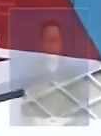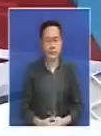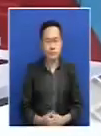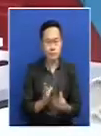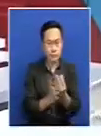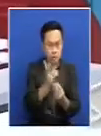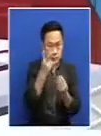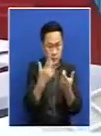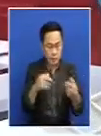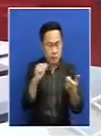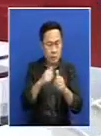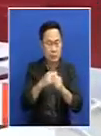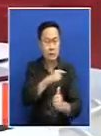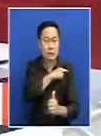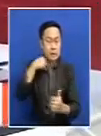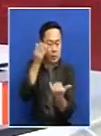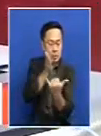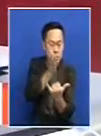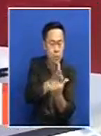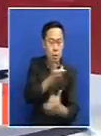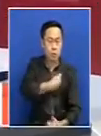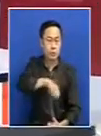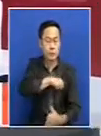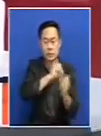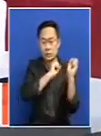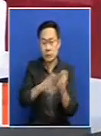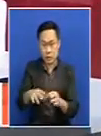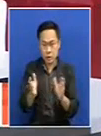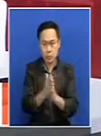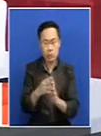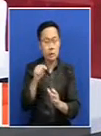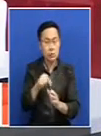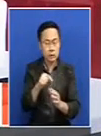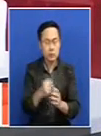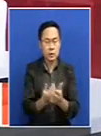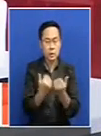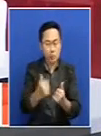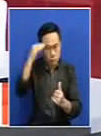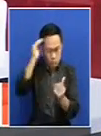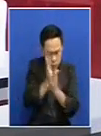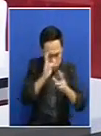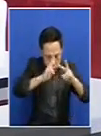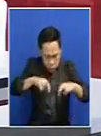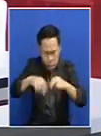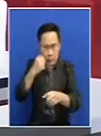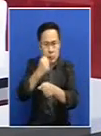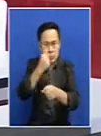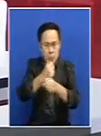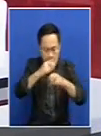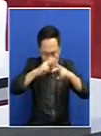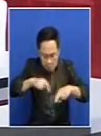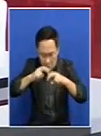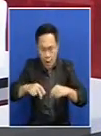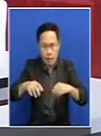ผ่านไปกว่า2สัปดาห์แล้วนะคะสำหรับคดีฆ่าหันศพนักธุรกิจชาวสเปนอย่างนายเดวิดเบอร์นาร์ดค่ะตอนนี้ทางเจ้าหน้าที่ก็ทำงานอย่างเต็ม